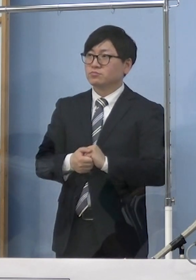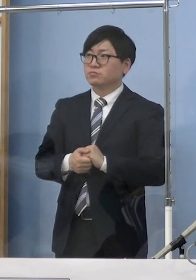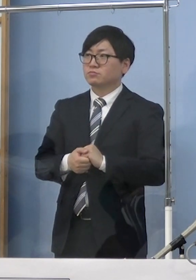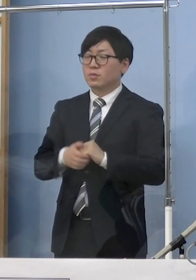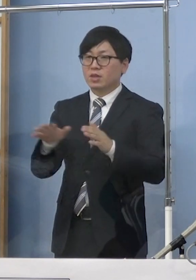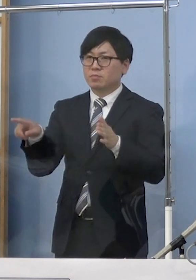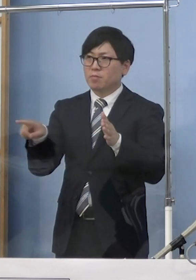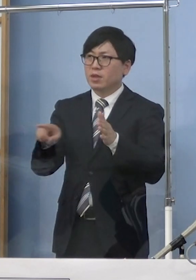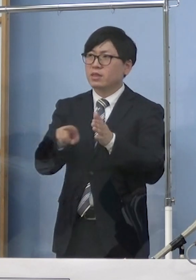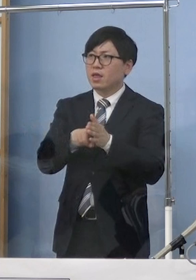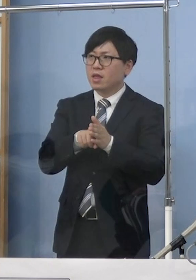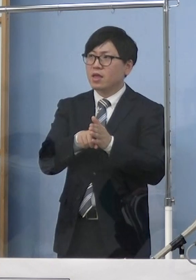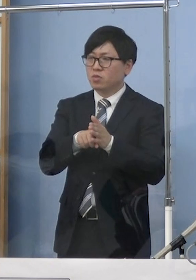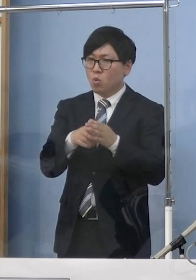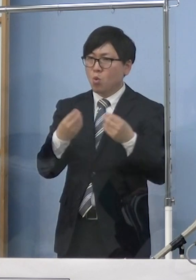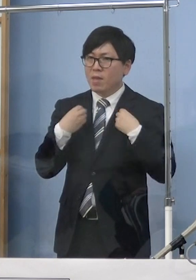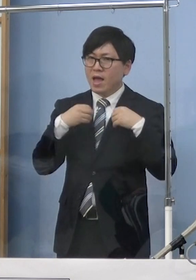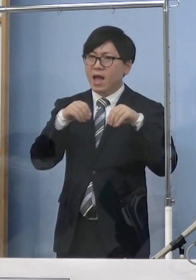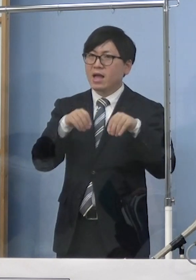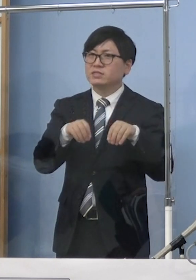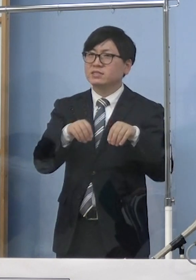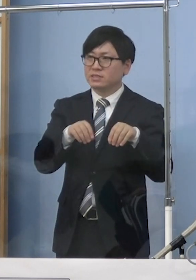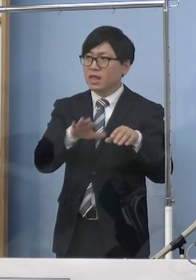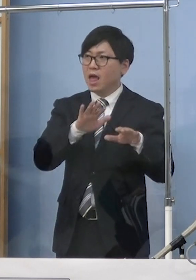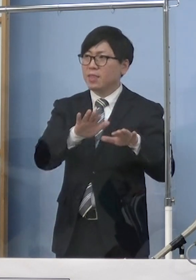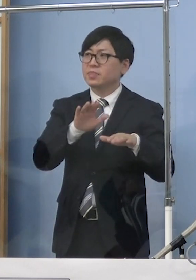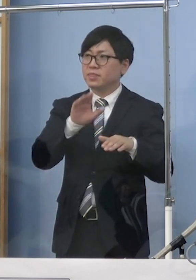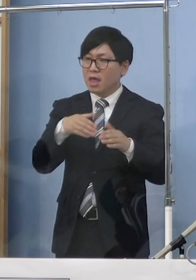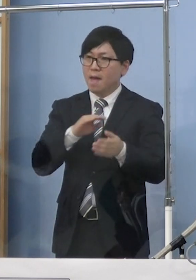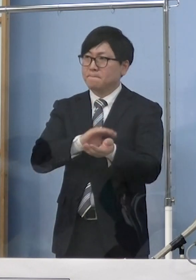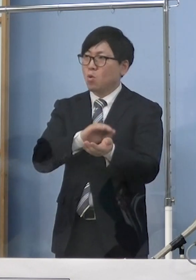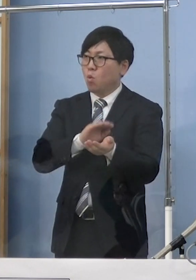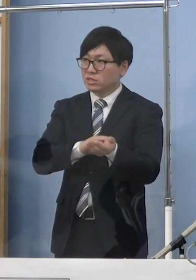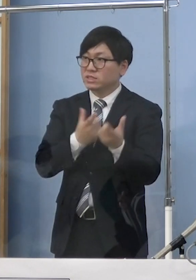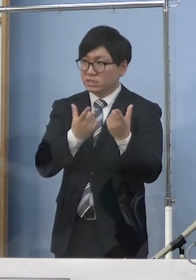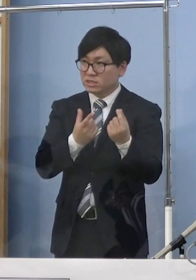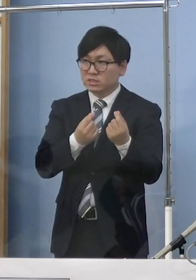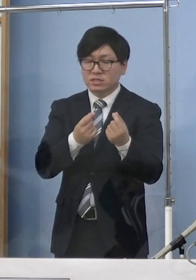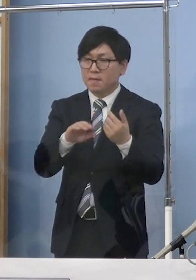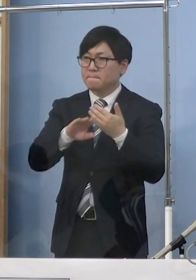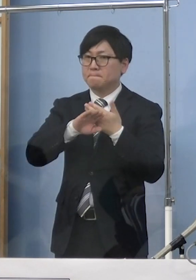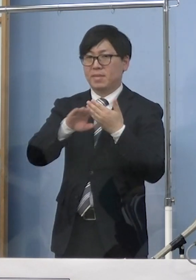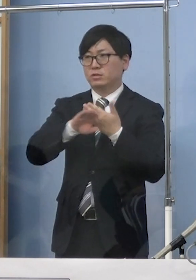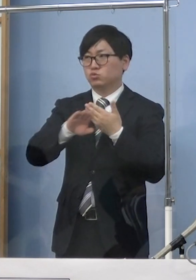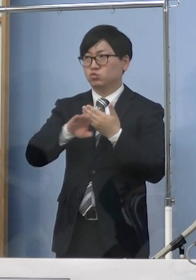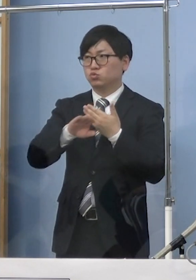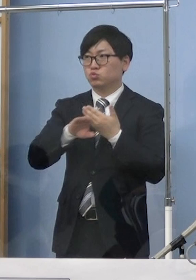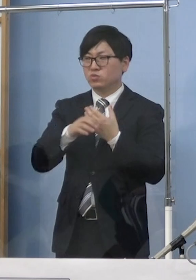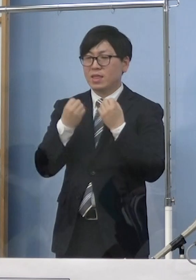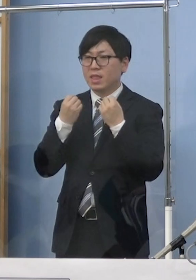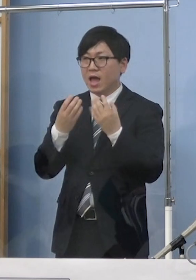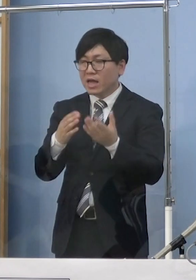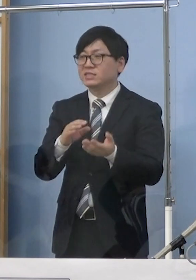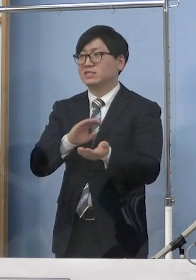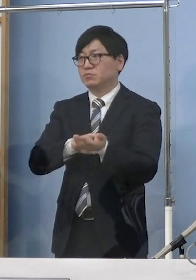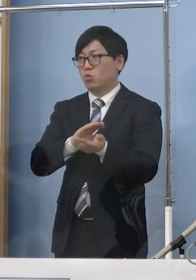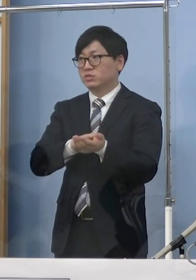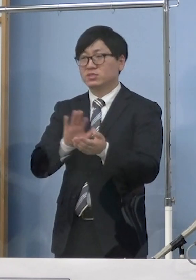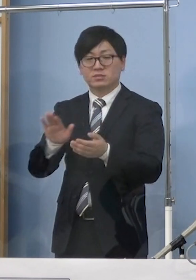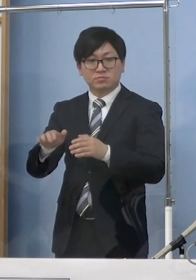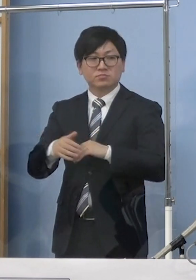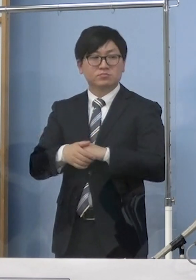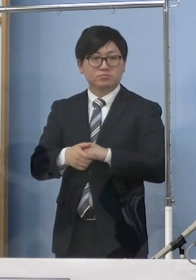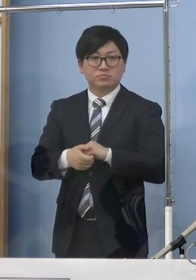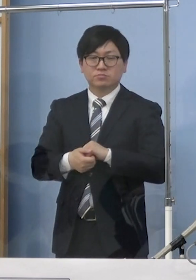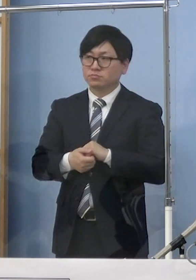った病院とは関係がないと思います。 はい、別の医療機関でございます。で、こちらについてはもう